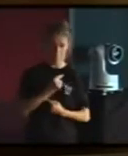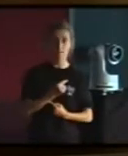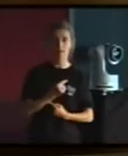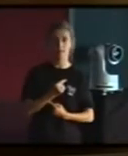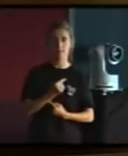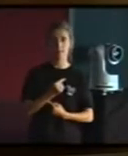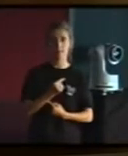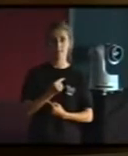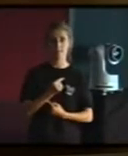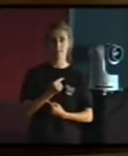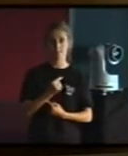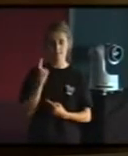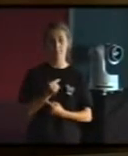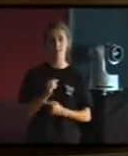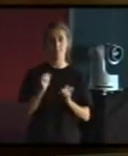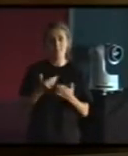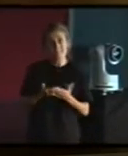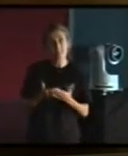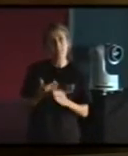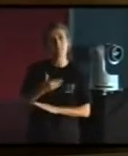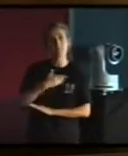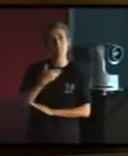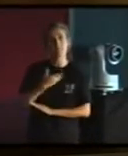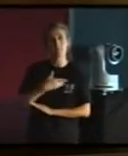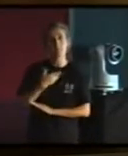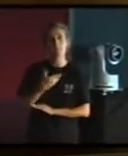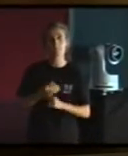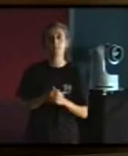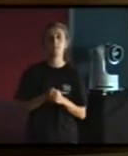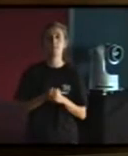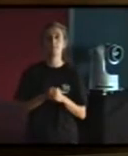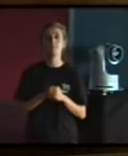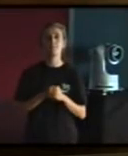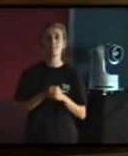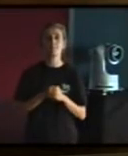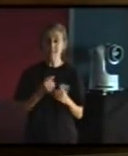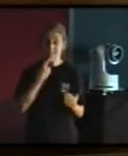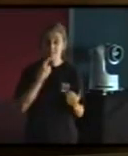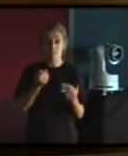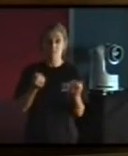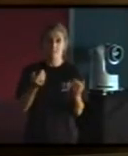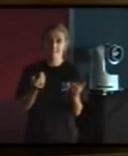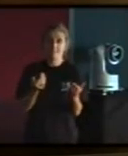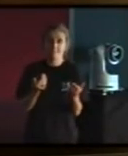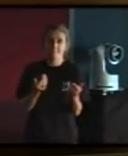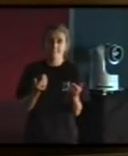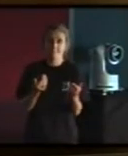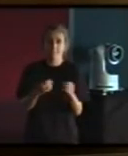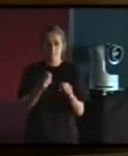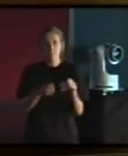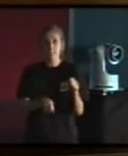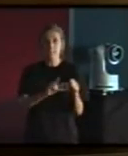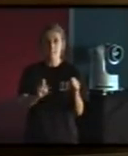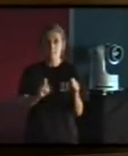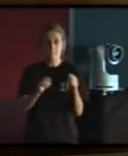genre de thème qui nous intéresse et qui, en même temps, ne définit pas les choses. Ils ouvrent. Donc, c'est pour moi, ça, c'est